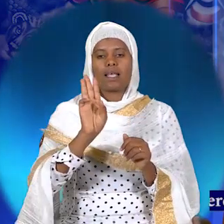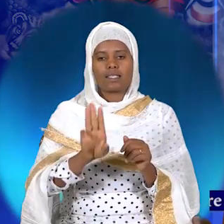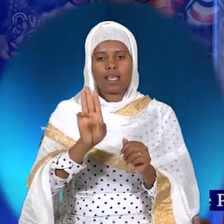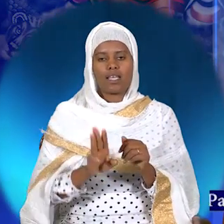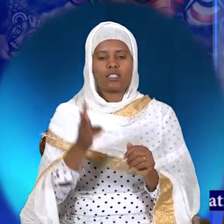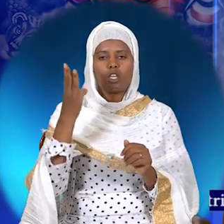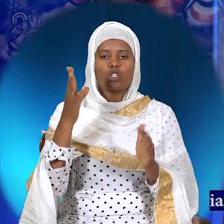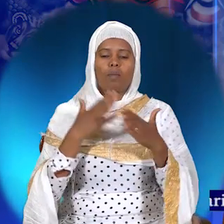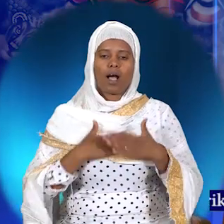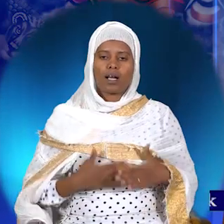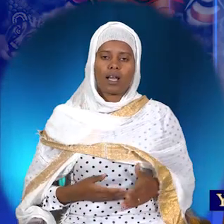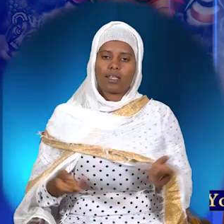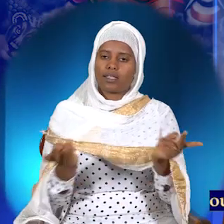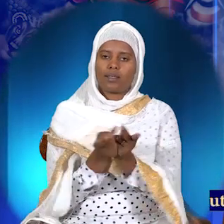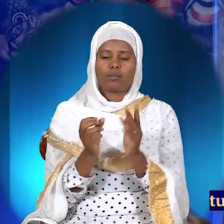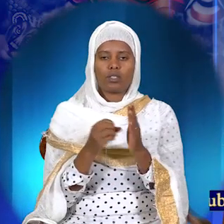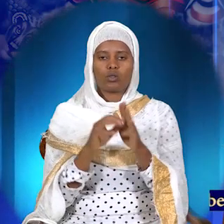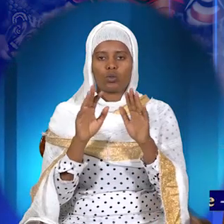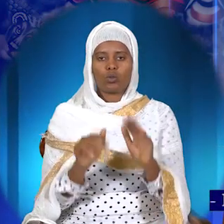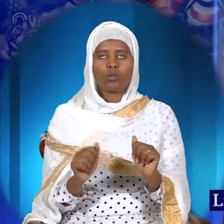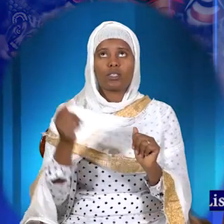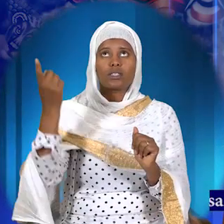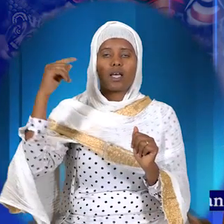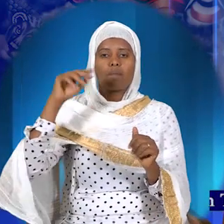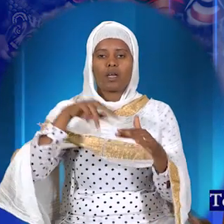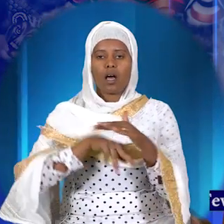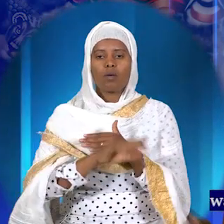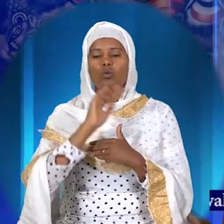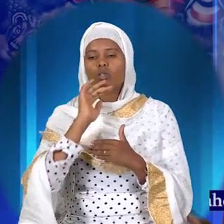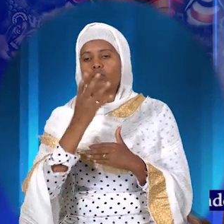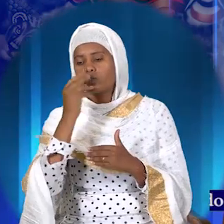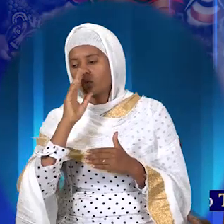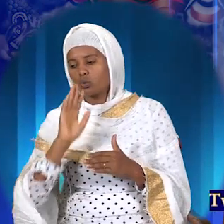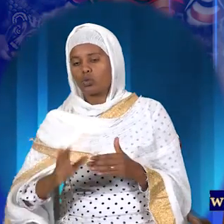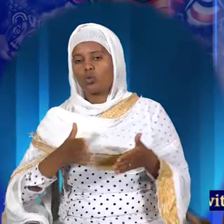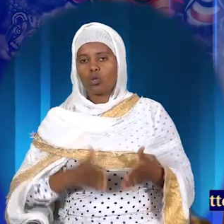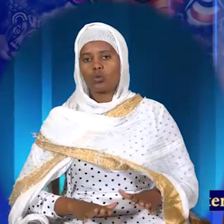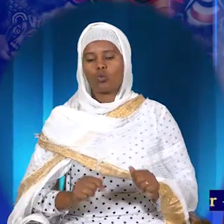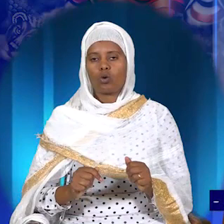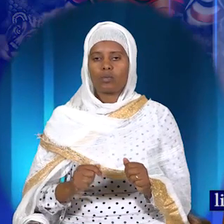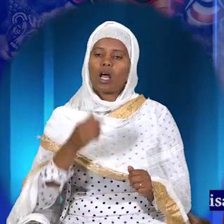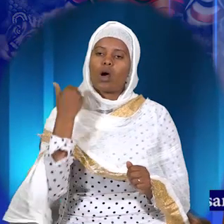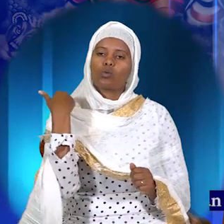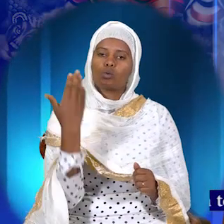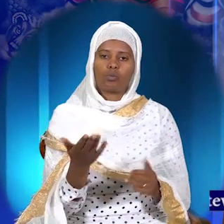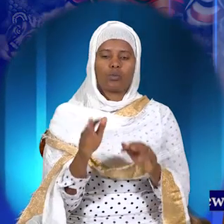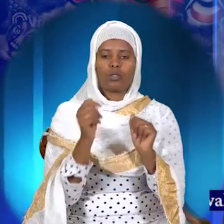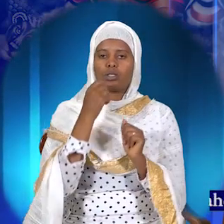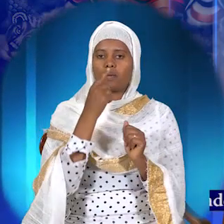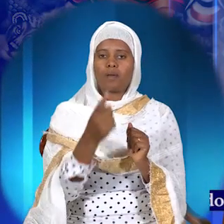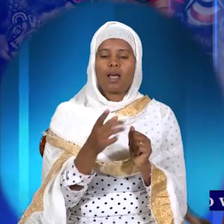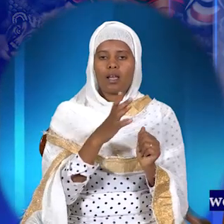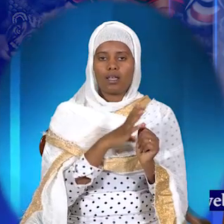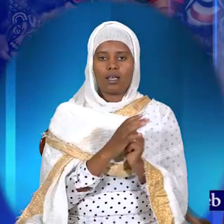عب سلاسيقن سلستي وام أكالات معارة سلزوخنو اكزي آبيهر عب نولدن منفس قدس وليد ومن أسريس